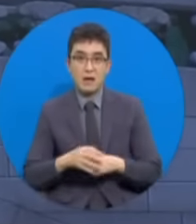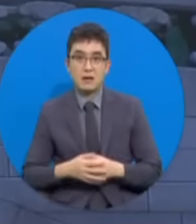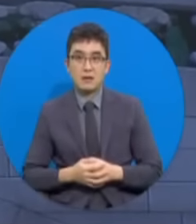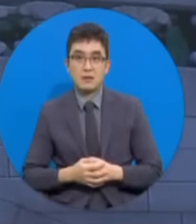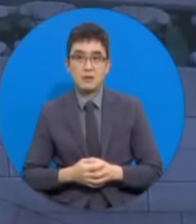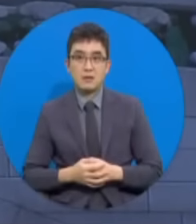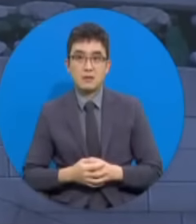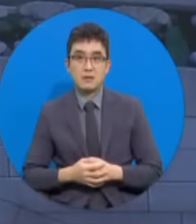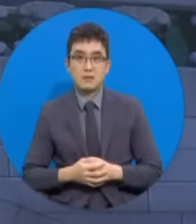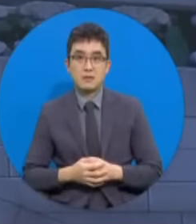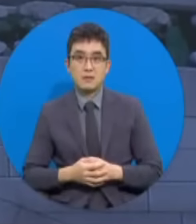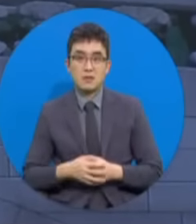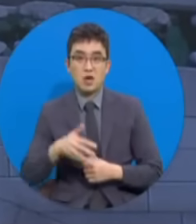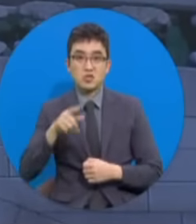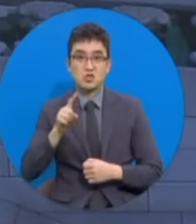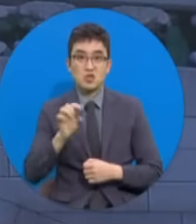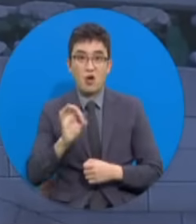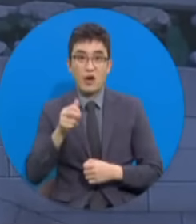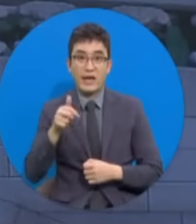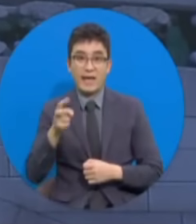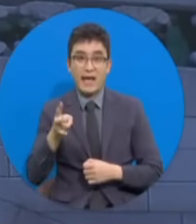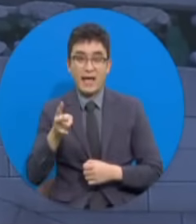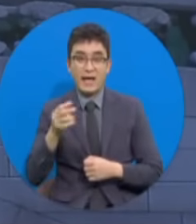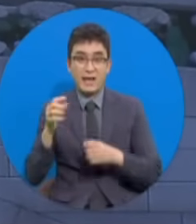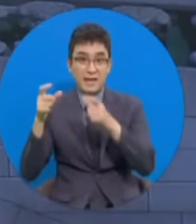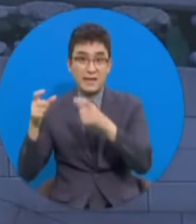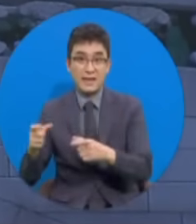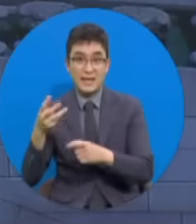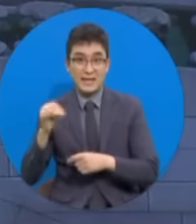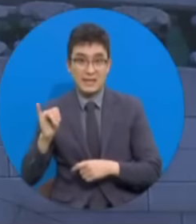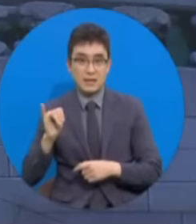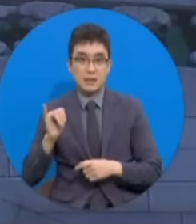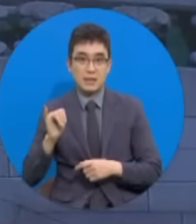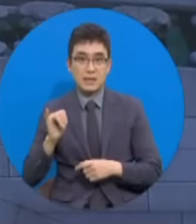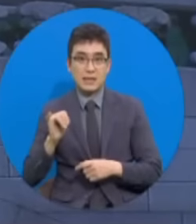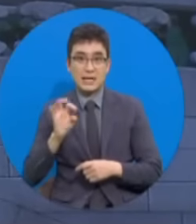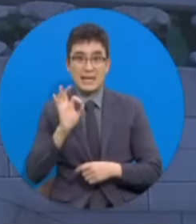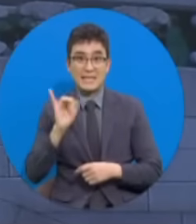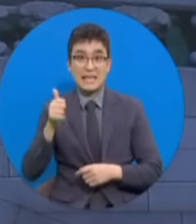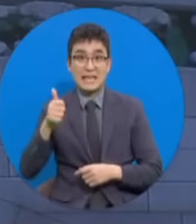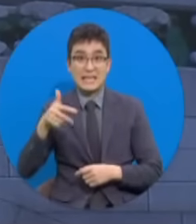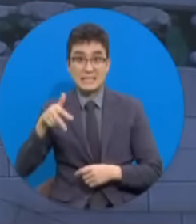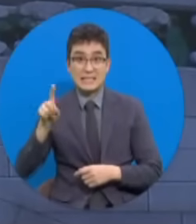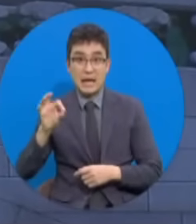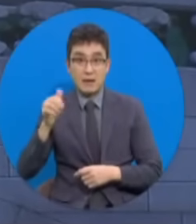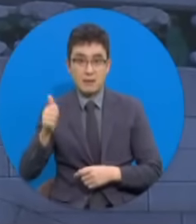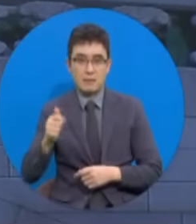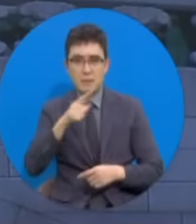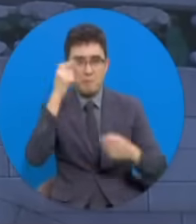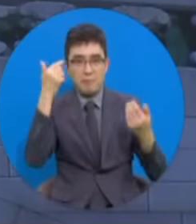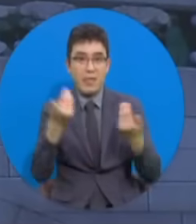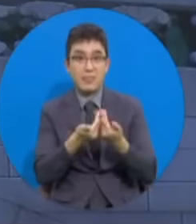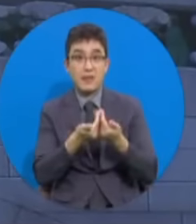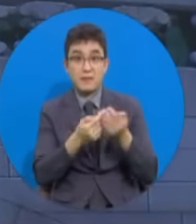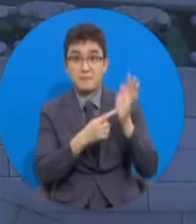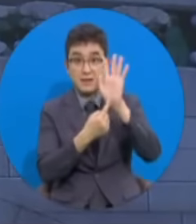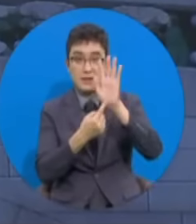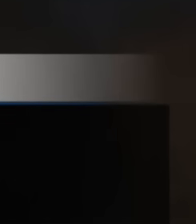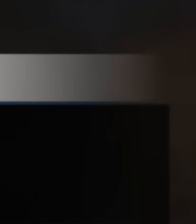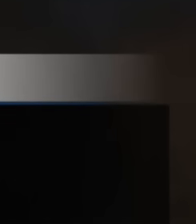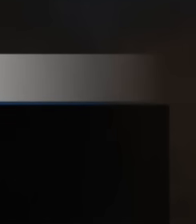청계 1위 이장님이 나와서 주민 5%를 제외하고 모두 원안을 반대한다라고 밝혔습니다. 함께 들어보시죠.